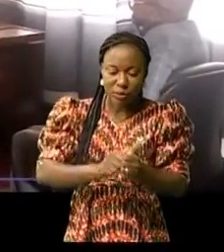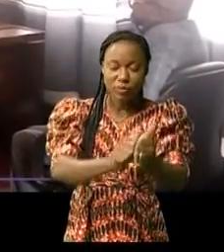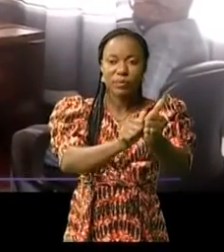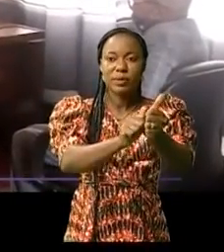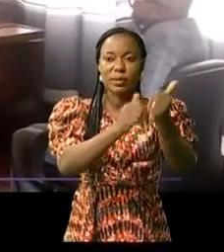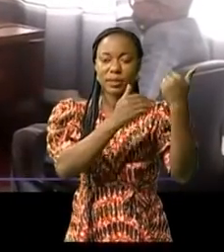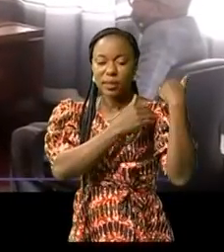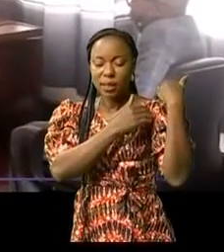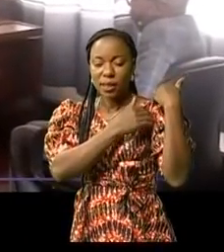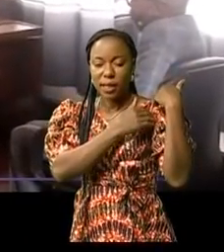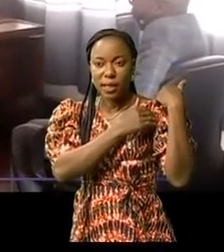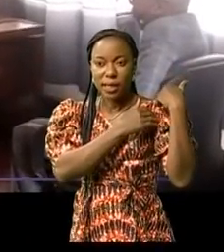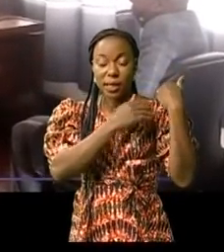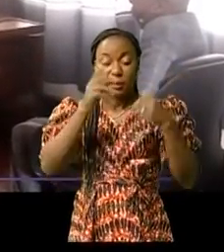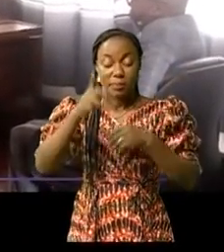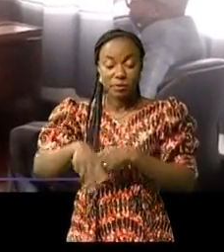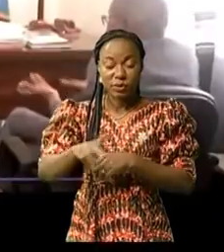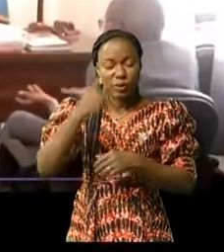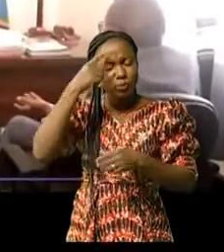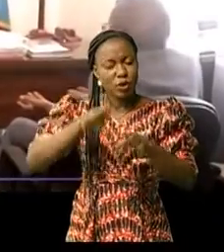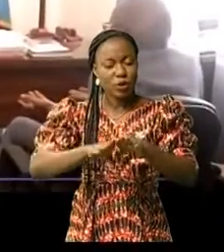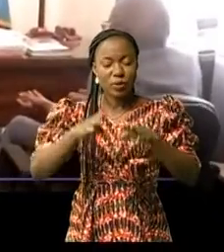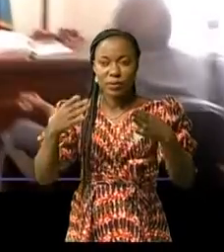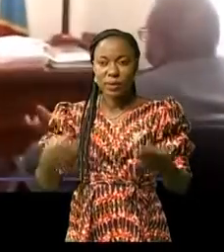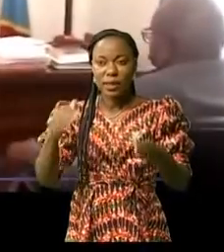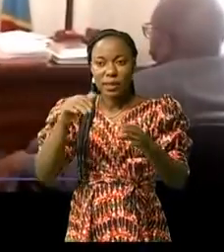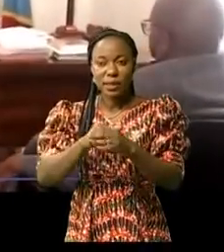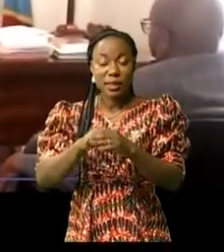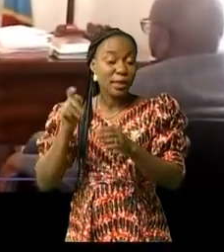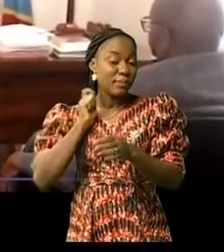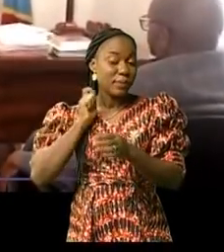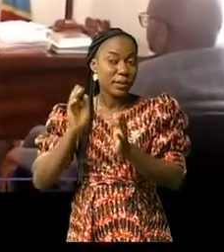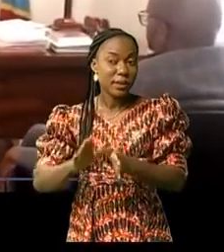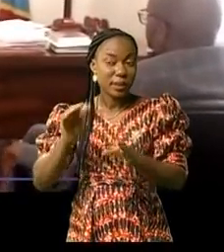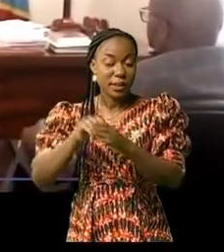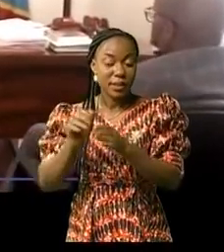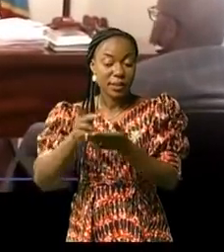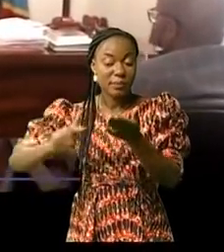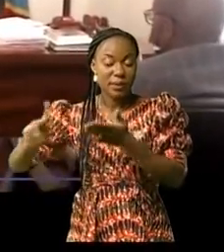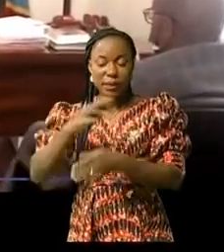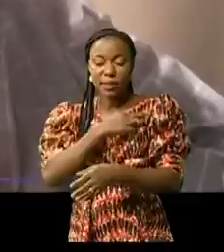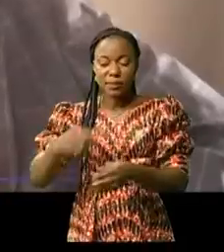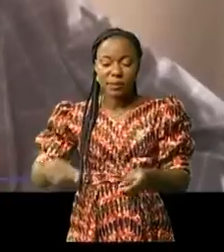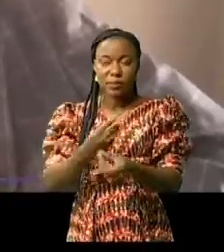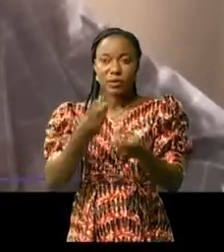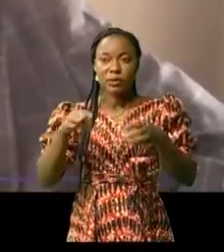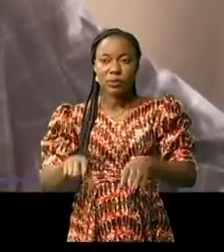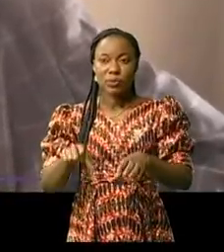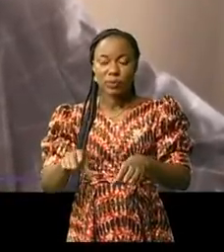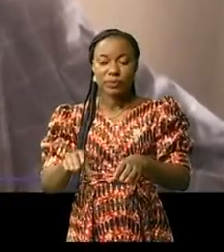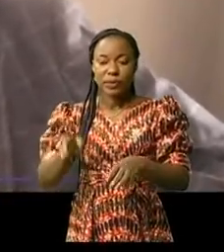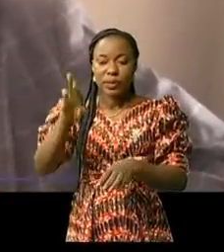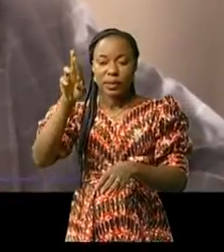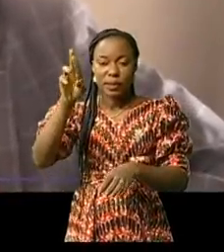l'autorité provinciale dans le plaidoyer pour la réouverture de cette filière médicale dans cette partie de la république démocratique du congo le recteur de l'université